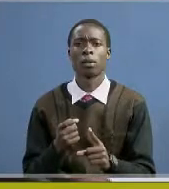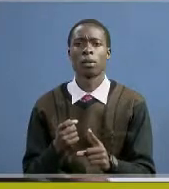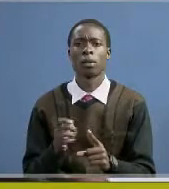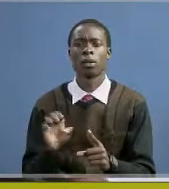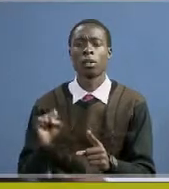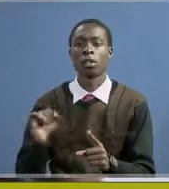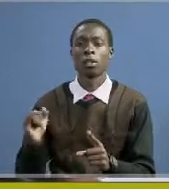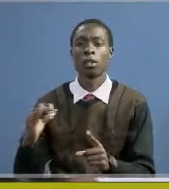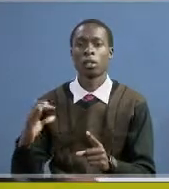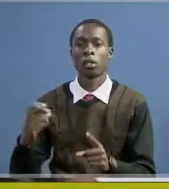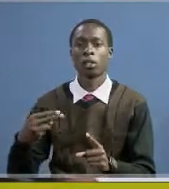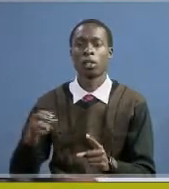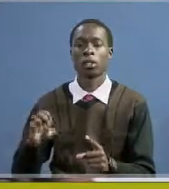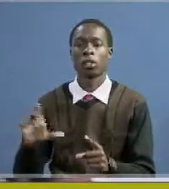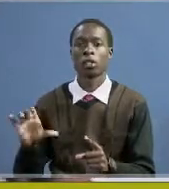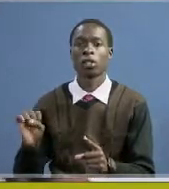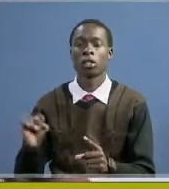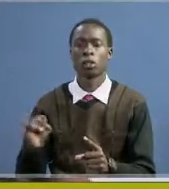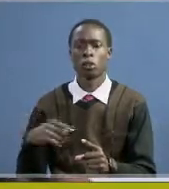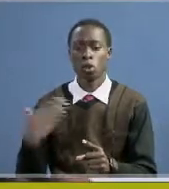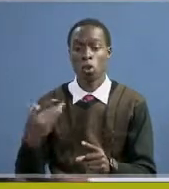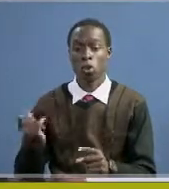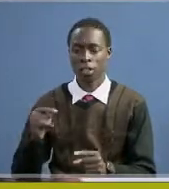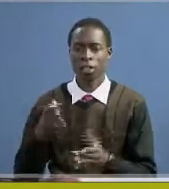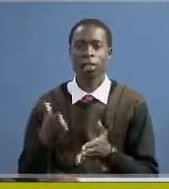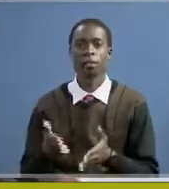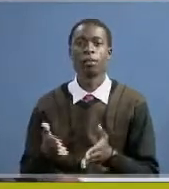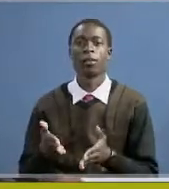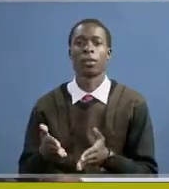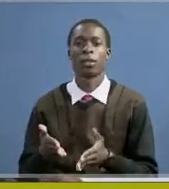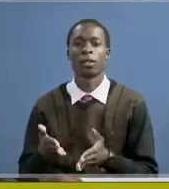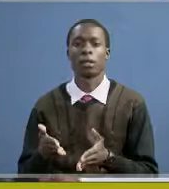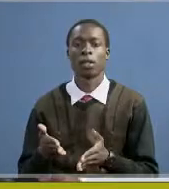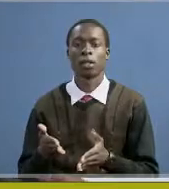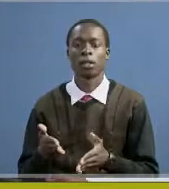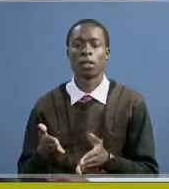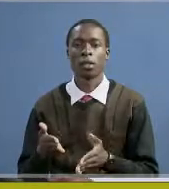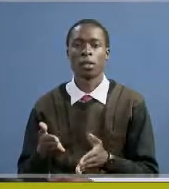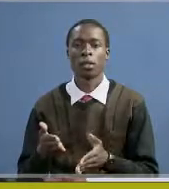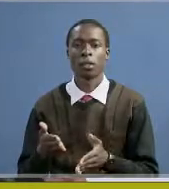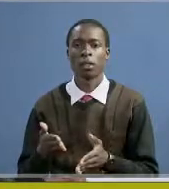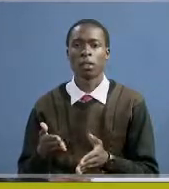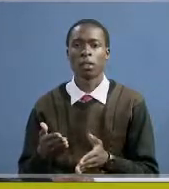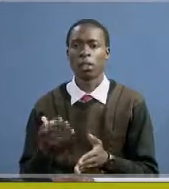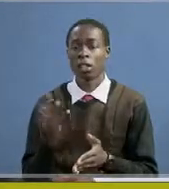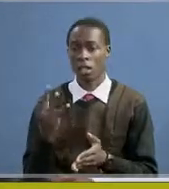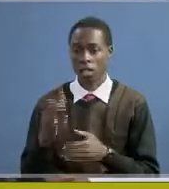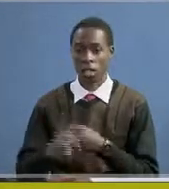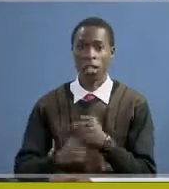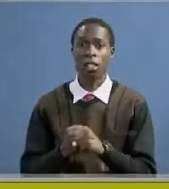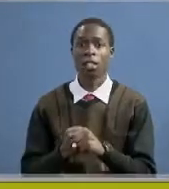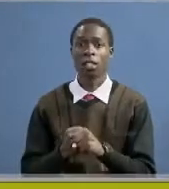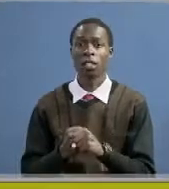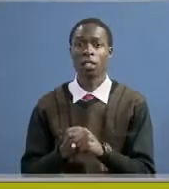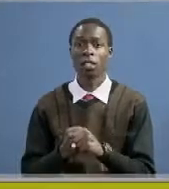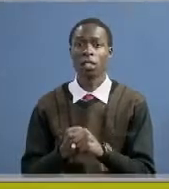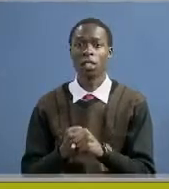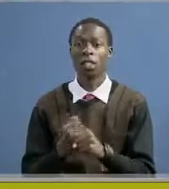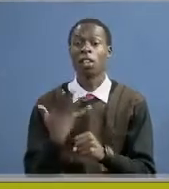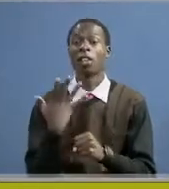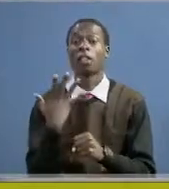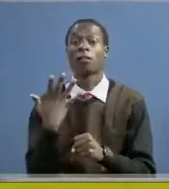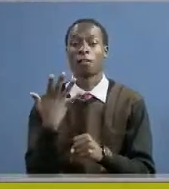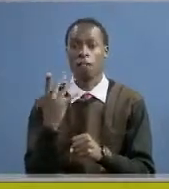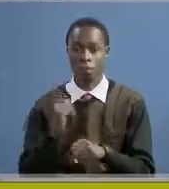Seychelles. Meli hii huwa inakuja mara kwa mara hapa kwenye muda wa miaka mitatu, nafikiri ni mara yake kama ya tano ya